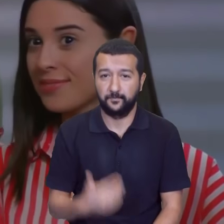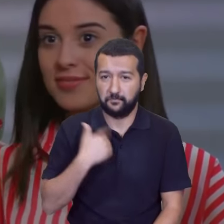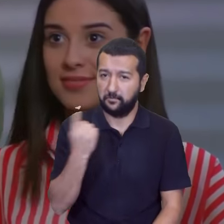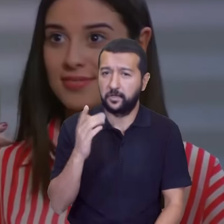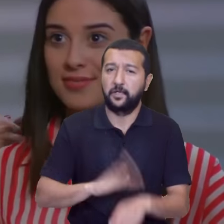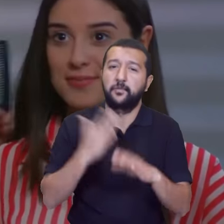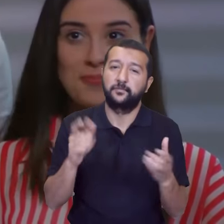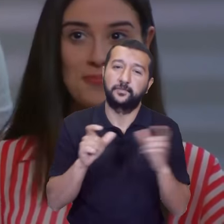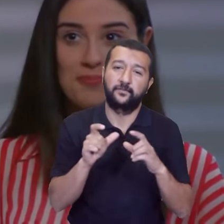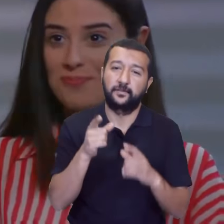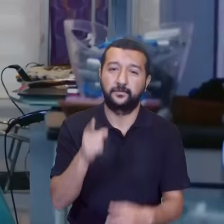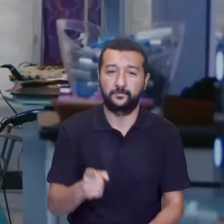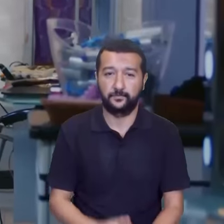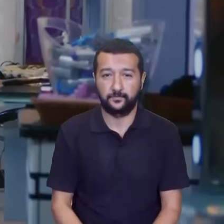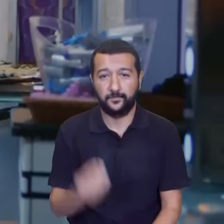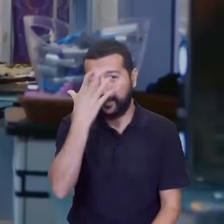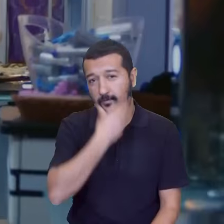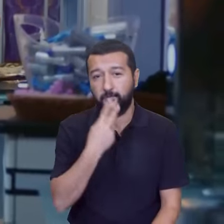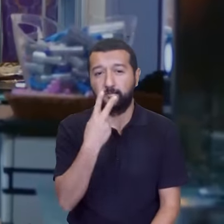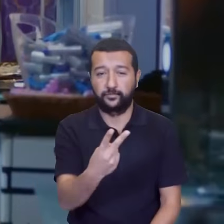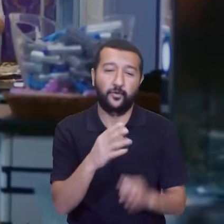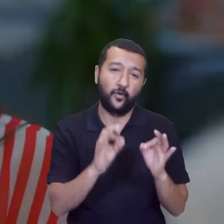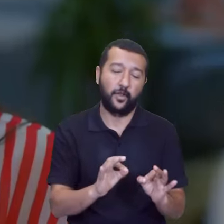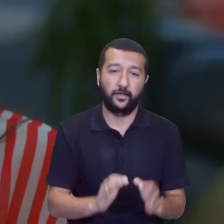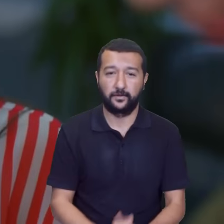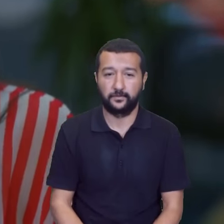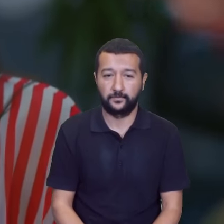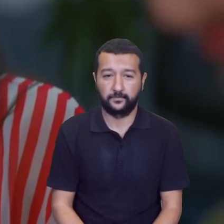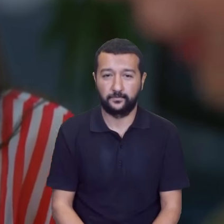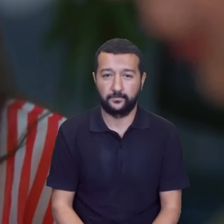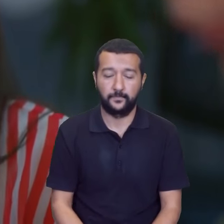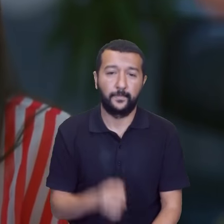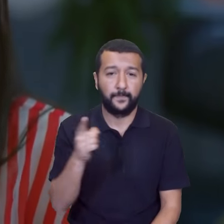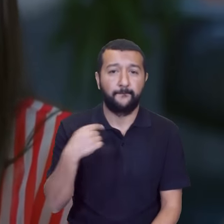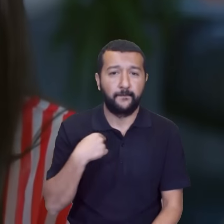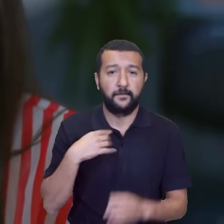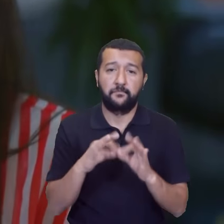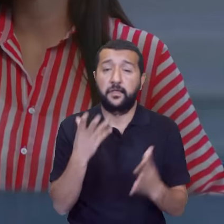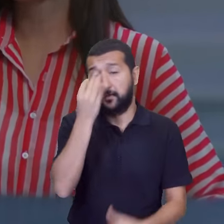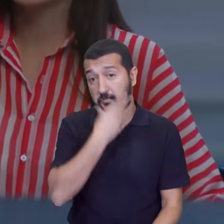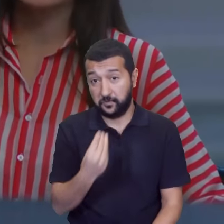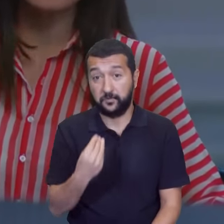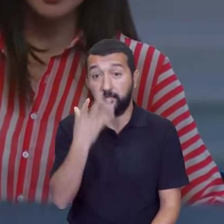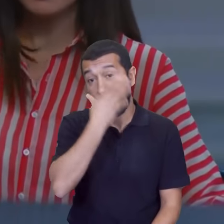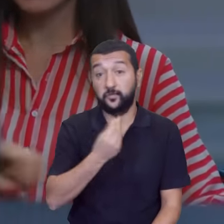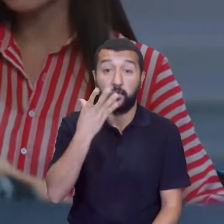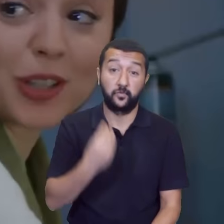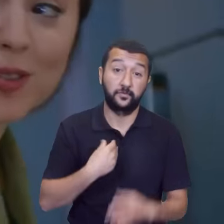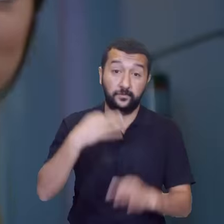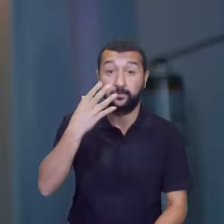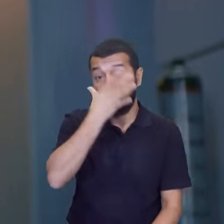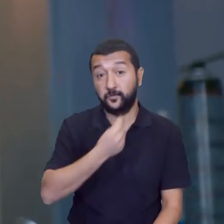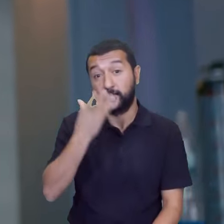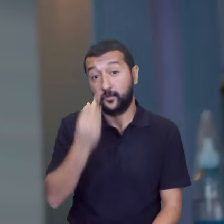Ben bir şey yapmadım ki Sevdacığım. Güzelliğin altını çizdim o kadar. Ya benim nerem güzel? Güzel olsam,